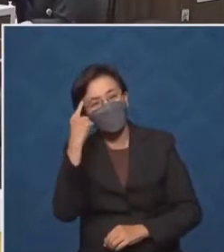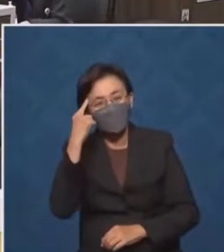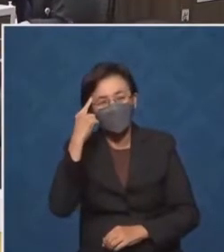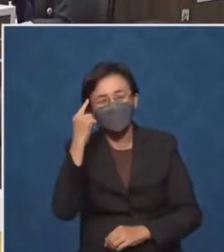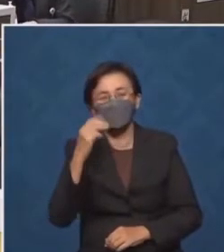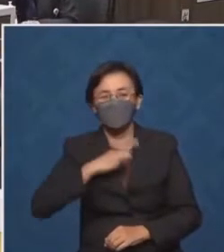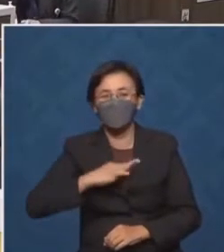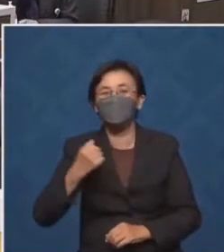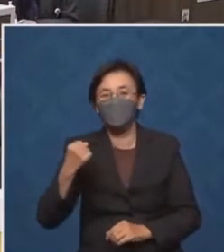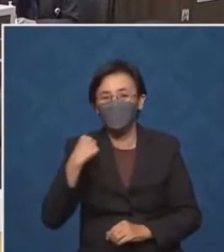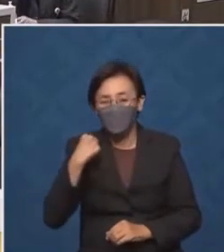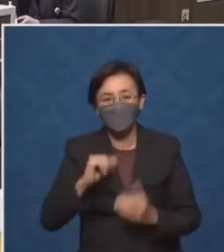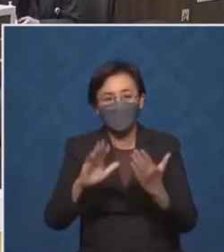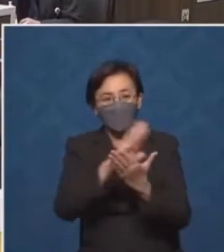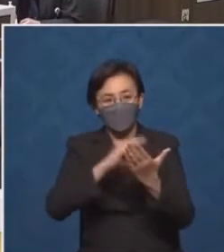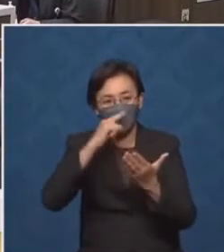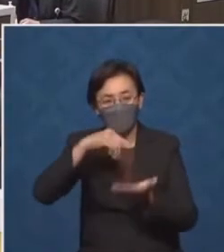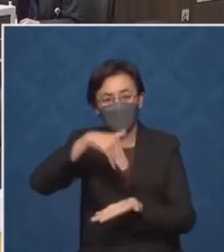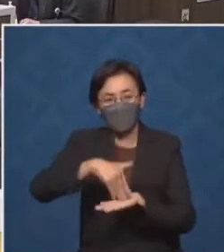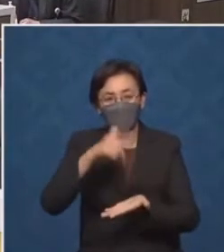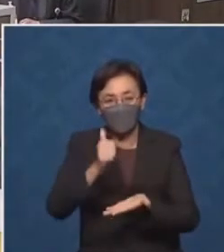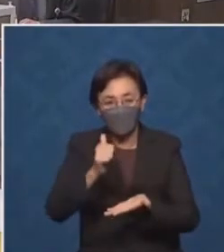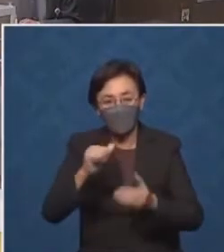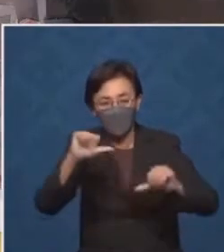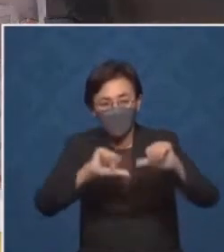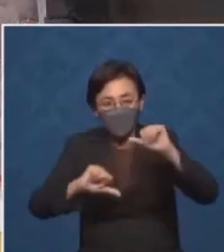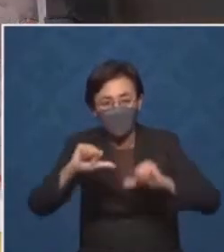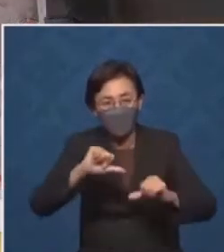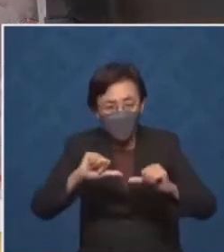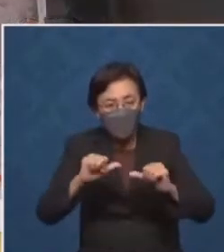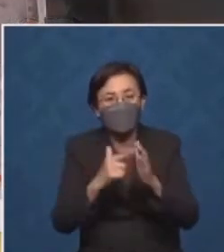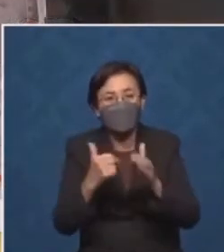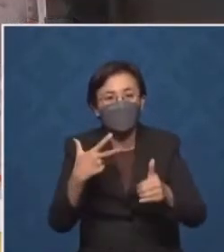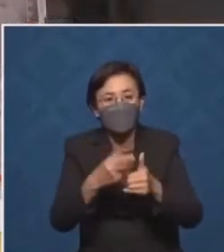นหงจทบอกว่าประเทศไทยเป็สูงกลางในการผลิของอาเซียน